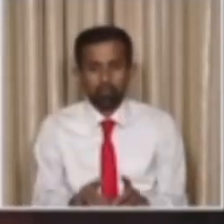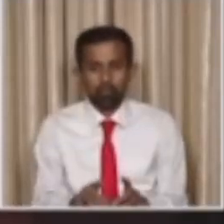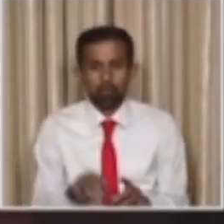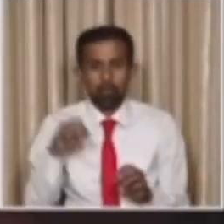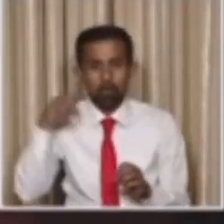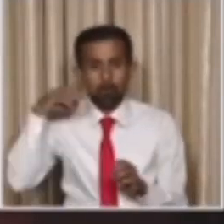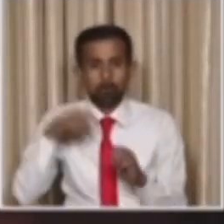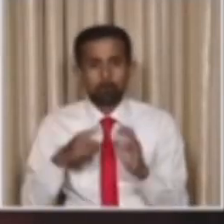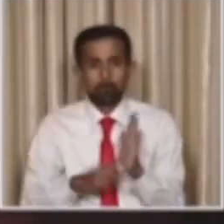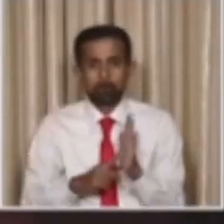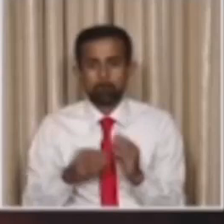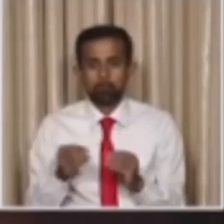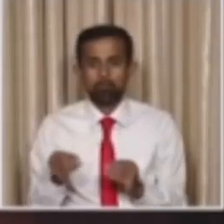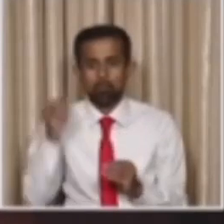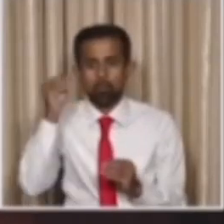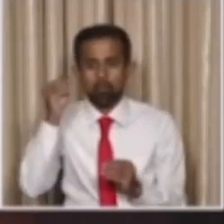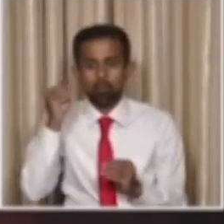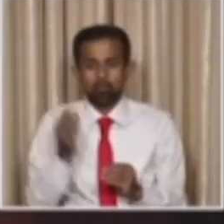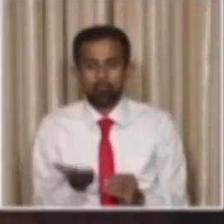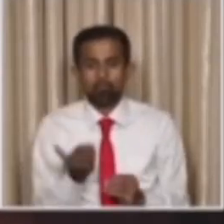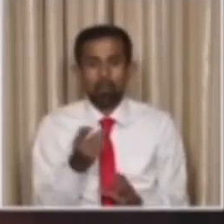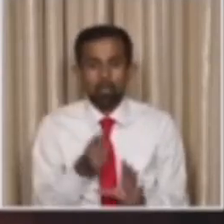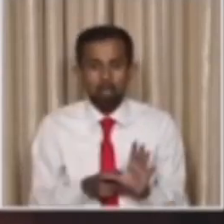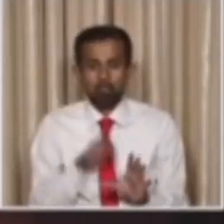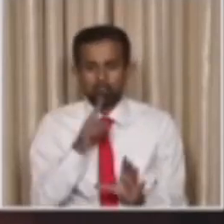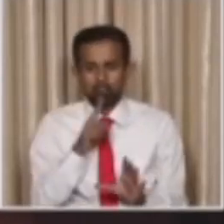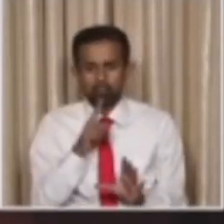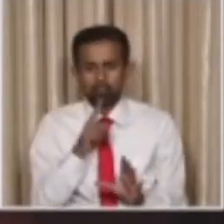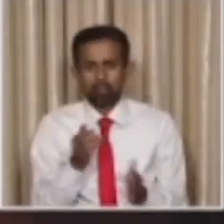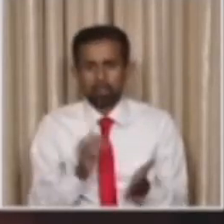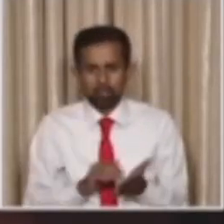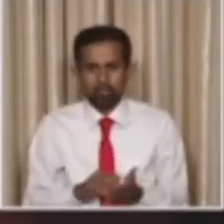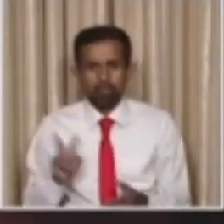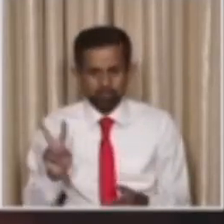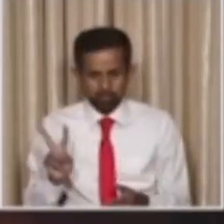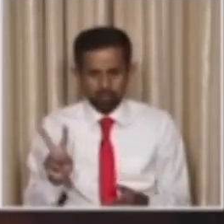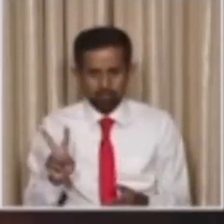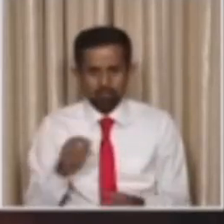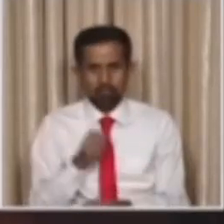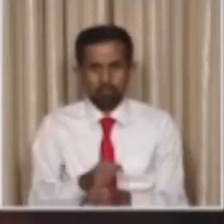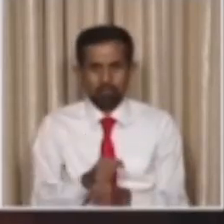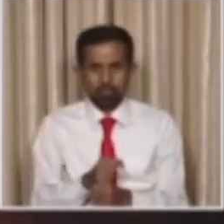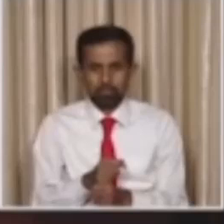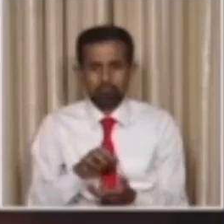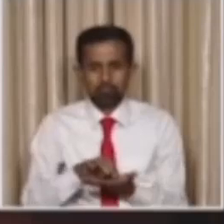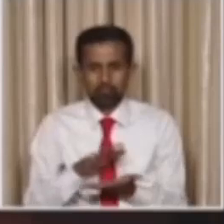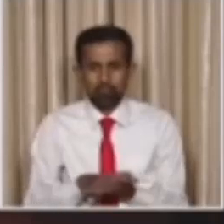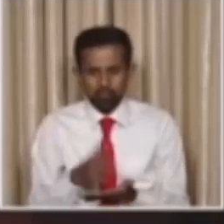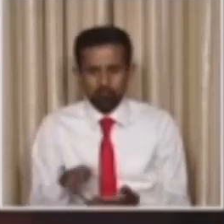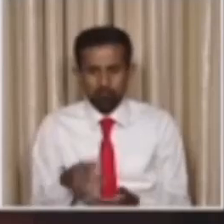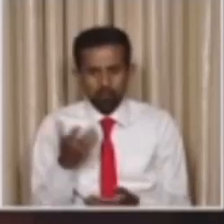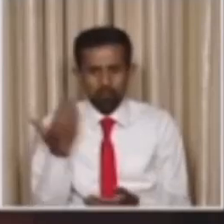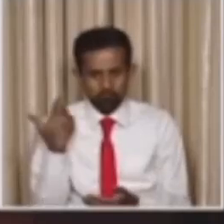විදුලි බිල්පත් වැඩි කිරීම සිදු කරනු ලබන්නේ වසරකට දෙවරක් පමණක් බවට රජයේ ප්‍රතිපත්තිමය තීරණයක් ගෙන